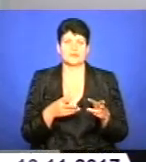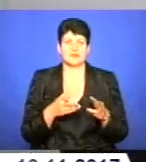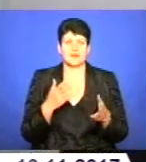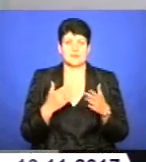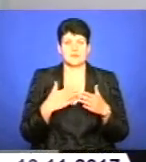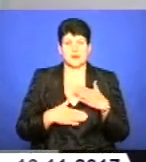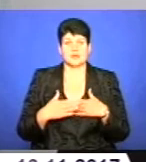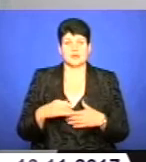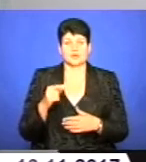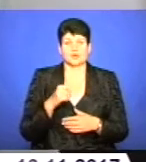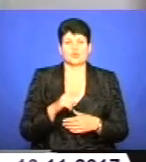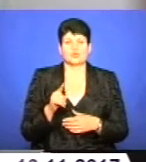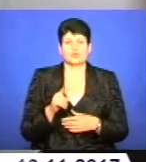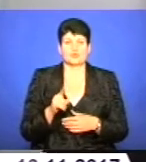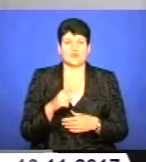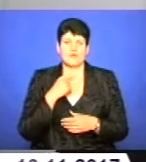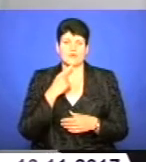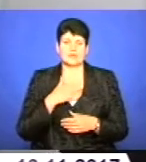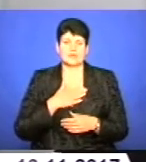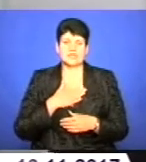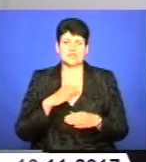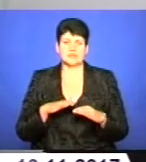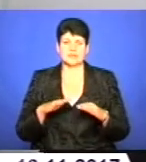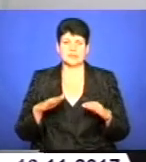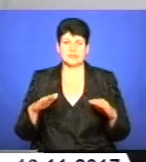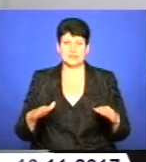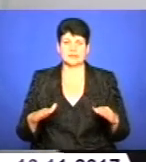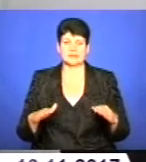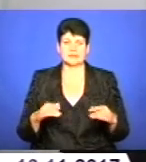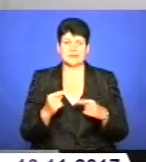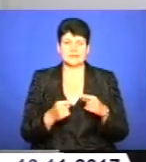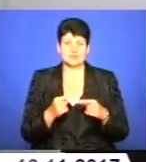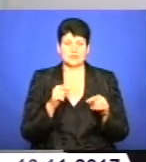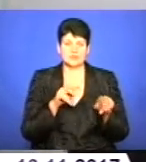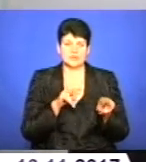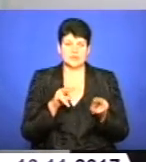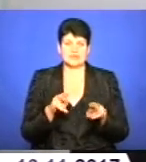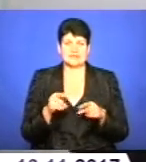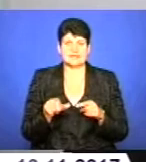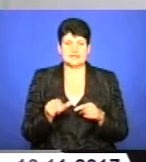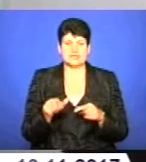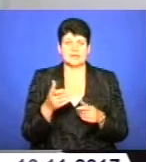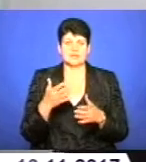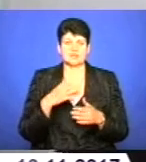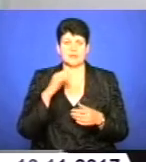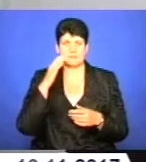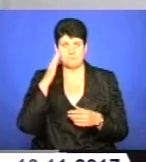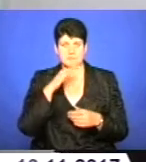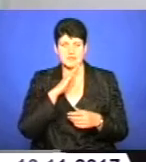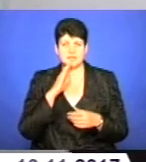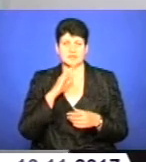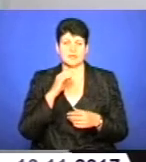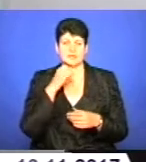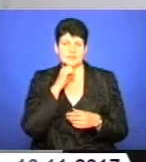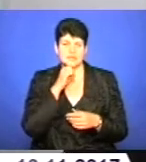раді тому, що, каже, наші діти наслідують ті стежки, які наші батьки, прадіди любили Христа,